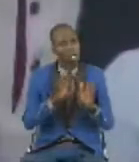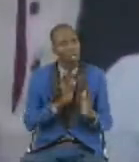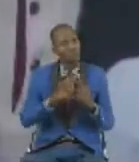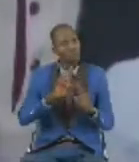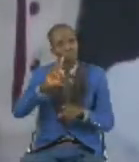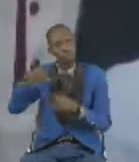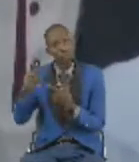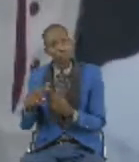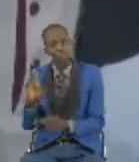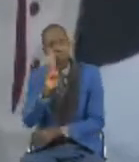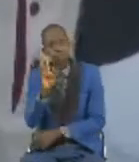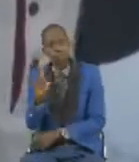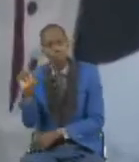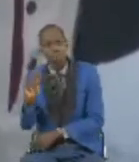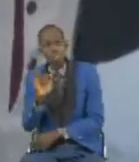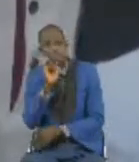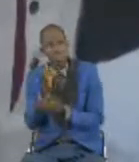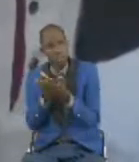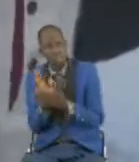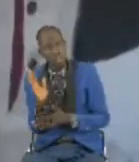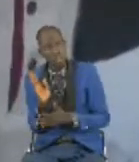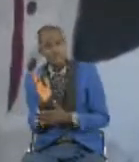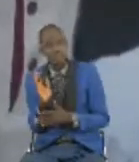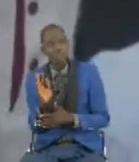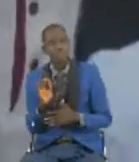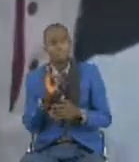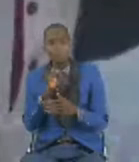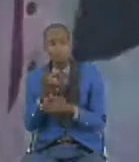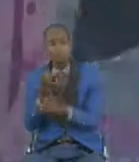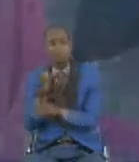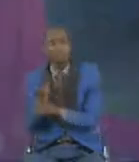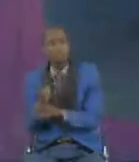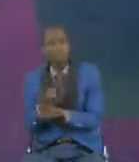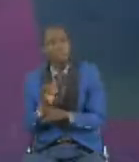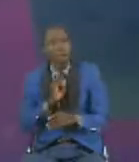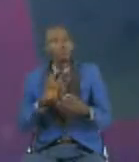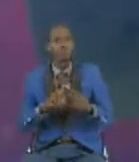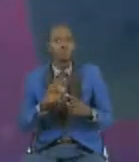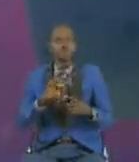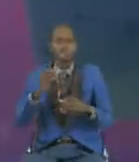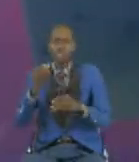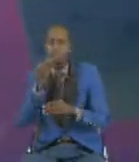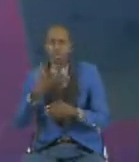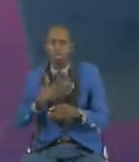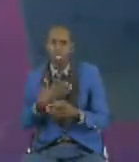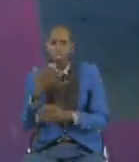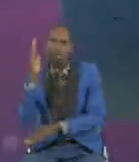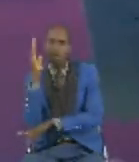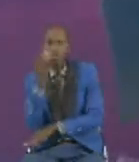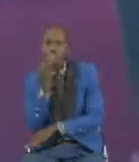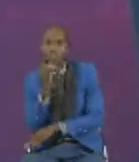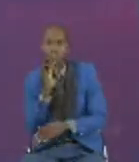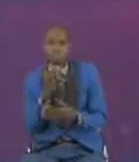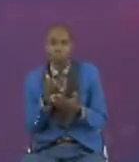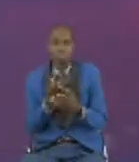aux toilettes, c'est possible? Je veux faire ceci. Est-ce que c'est possible? Je veux prendre mon repas. Est-ce que c'est possible? Je